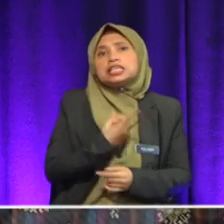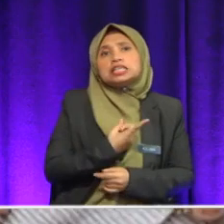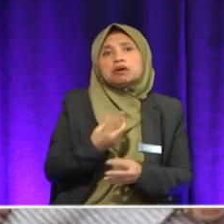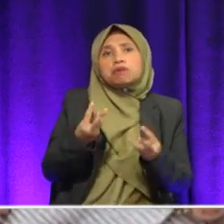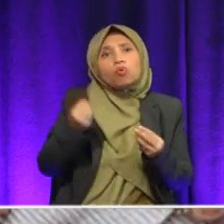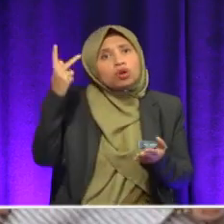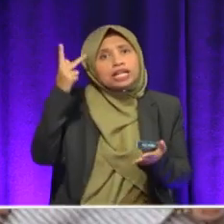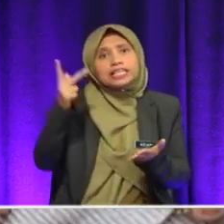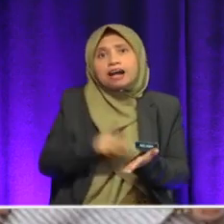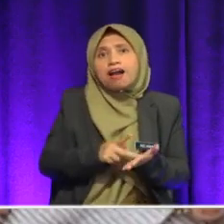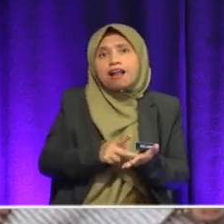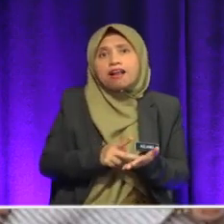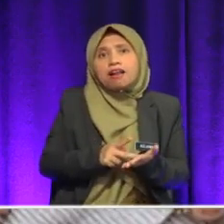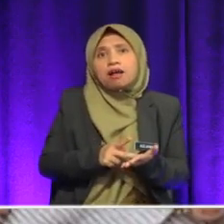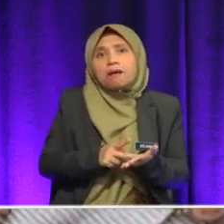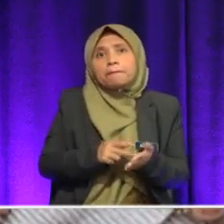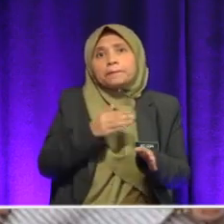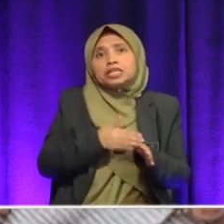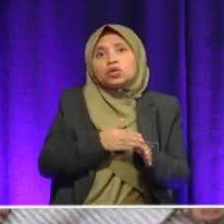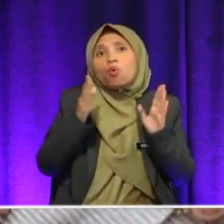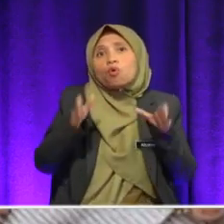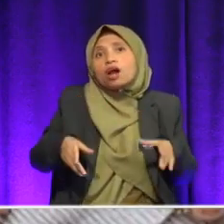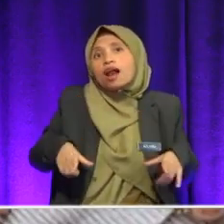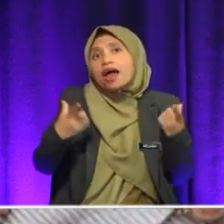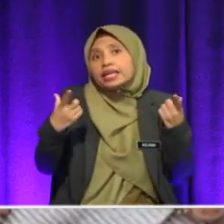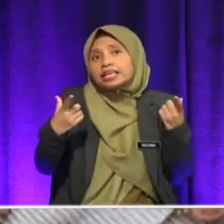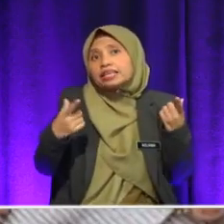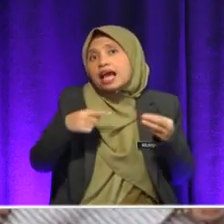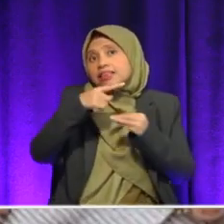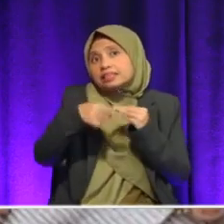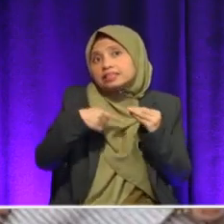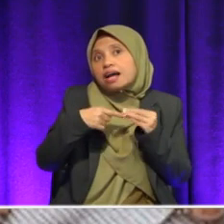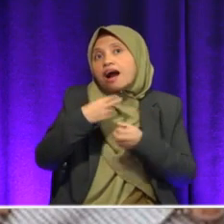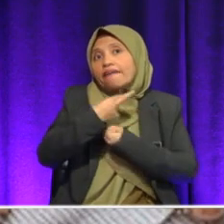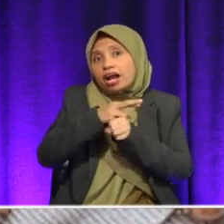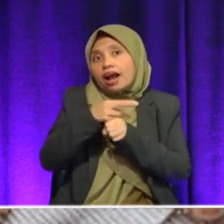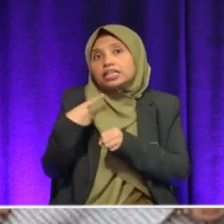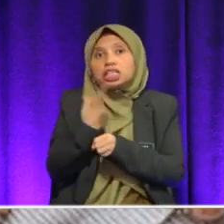memperkenalkan ataupun tidak memberitahu orang ramai tentang mereka